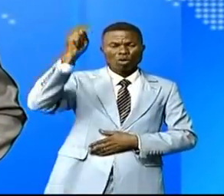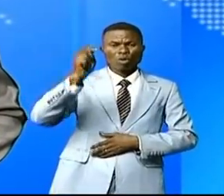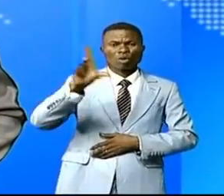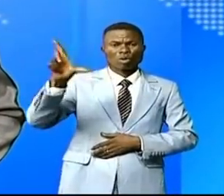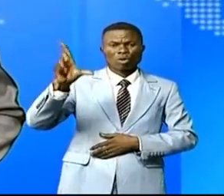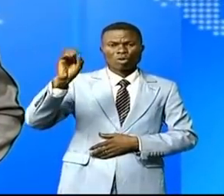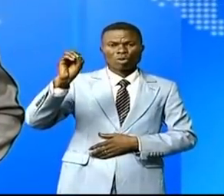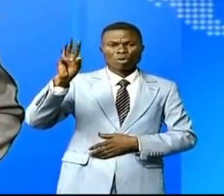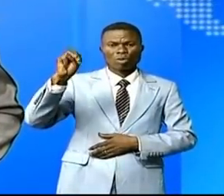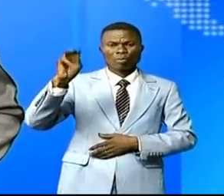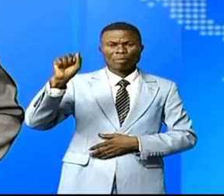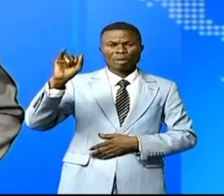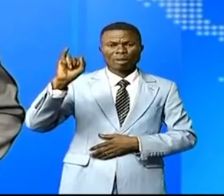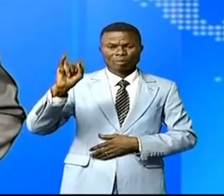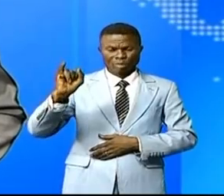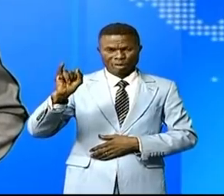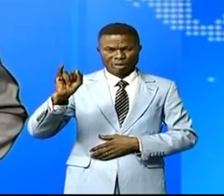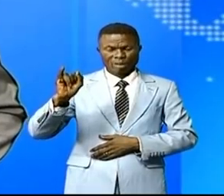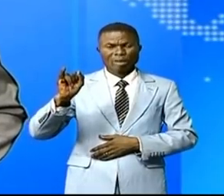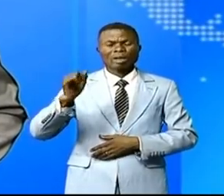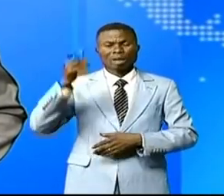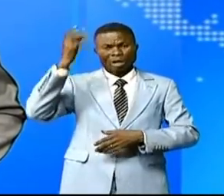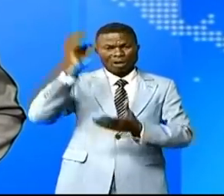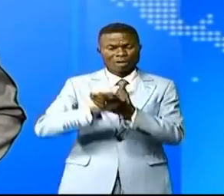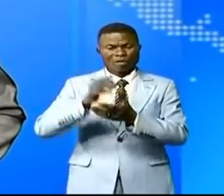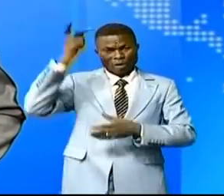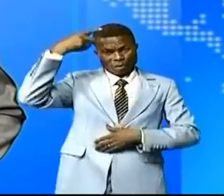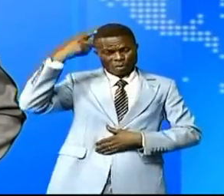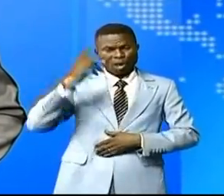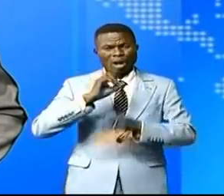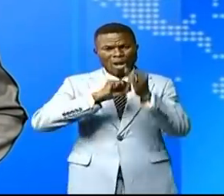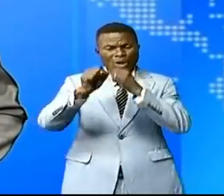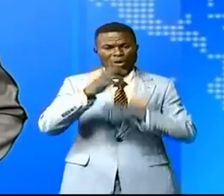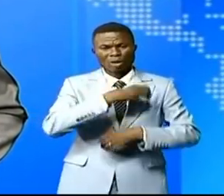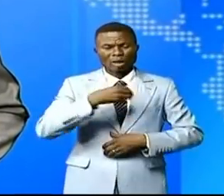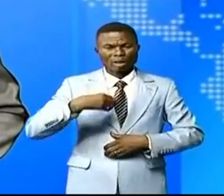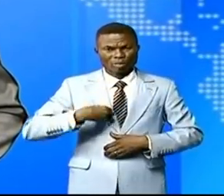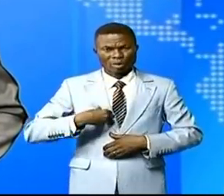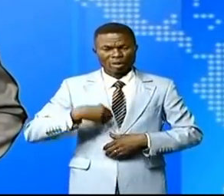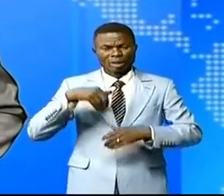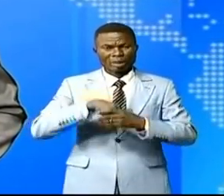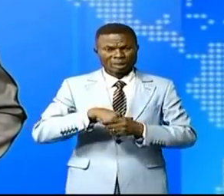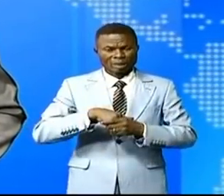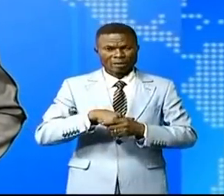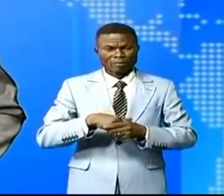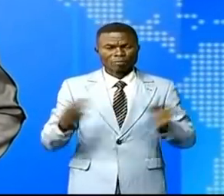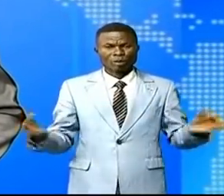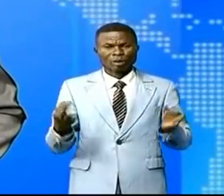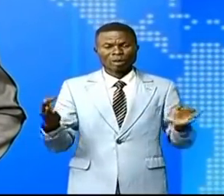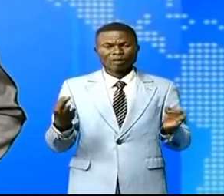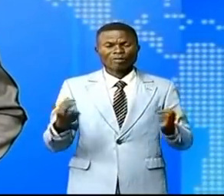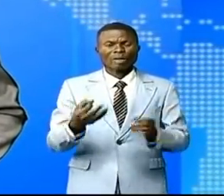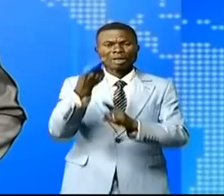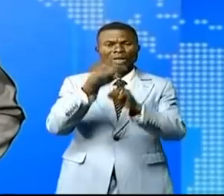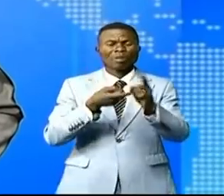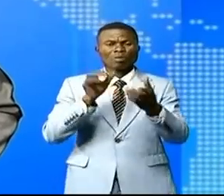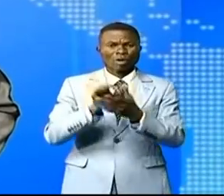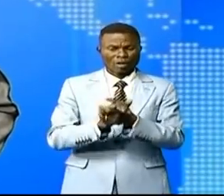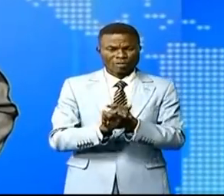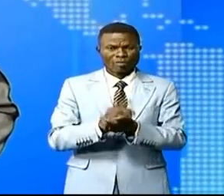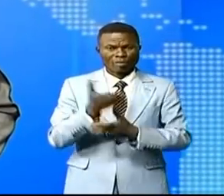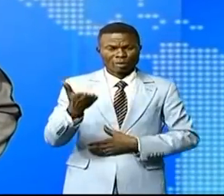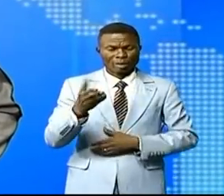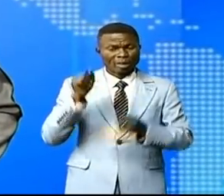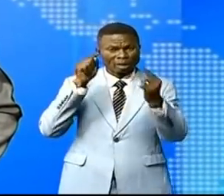ce cadre que Thérèse Ngoy, femme politique, a sensibilisé les femmes à l'occasion de leur mois, leur dédié,